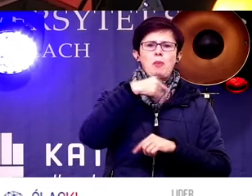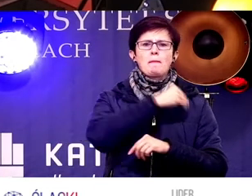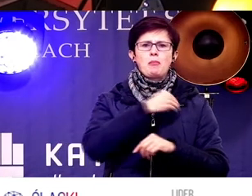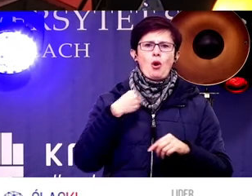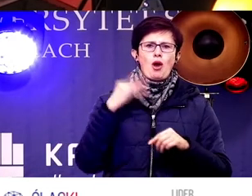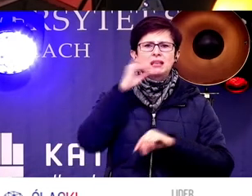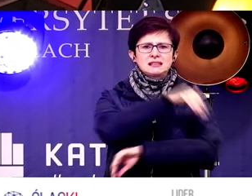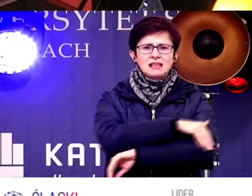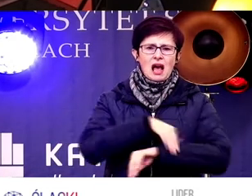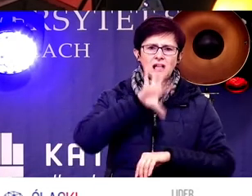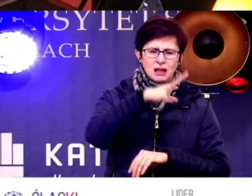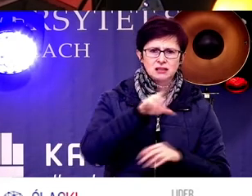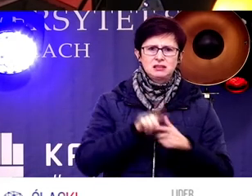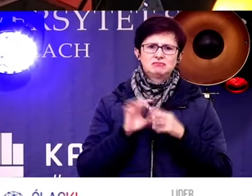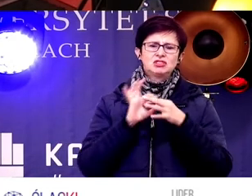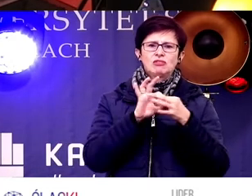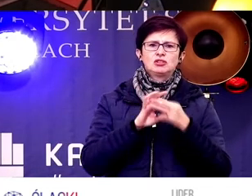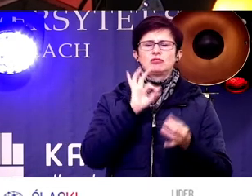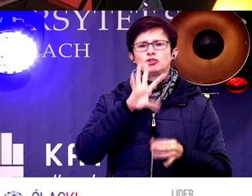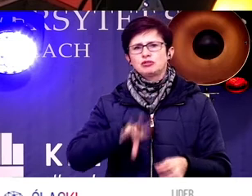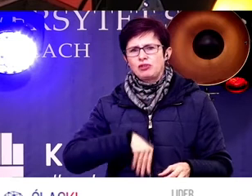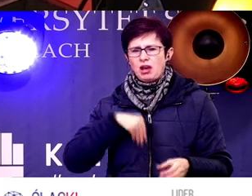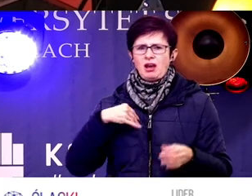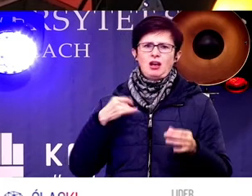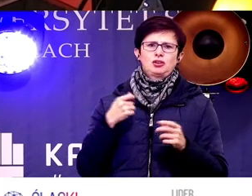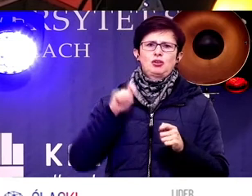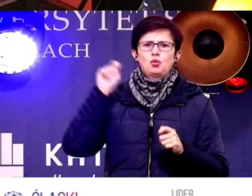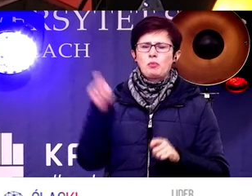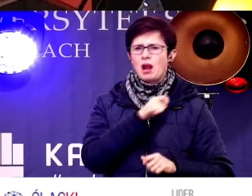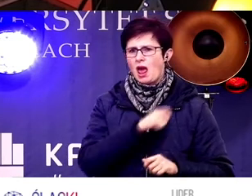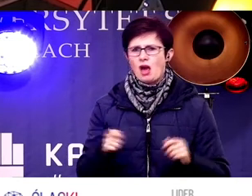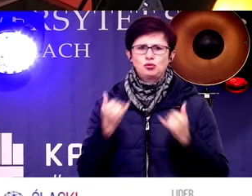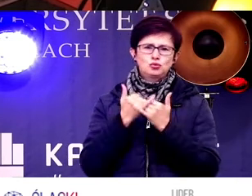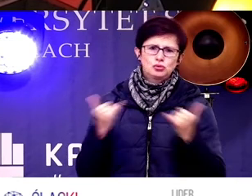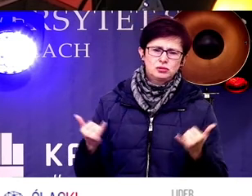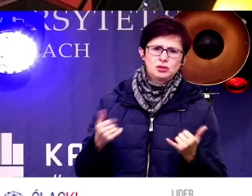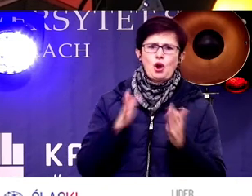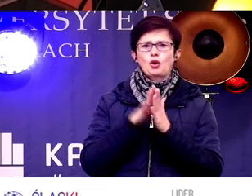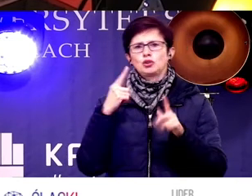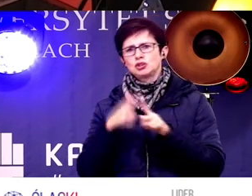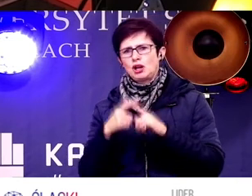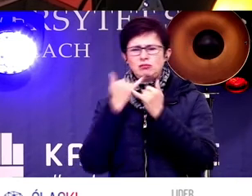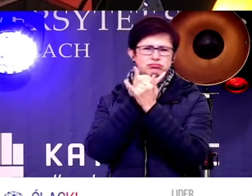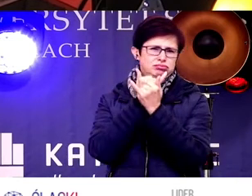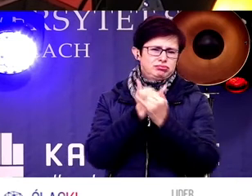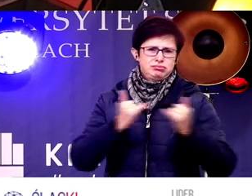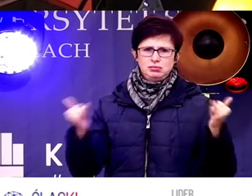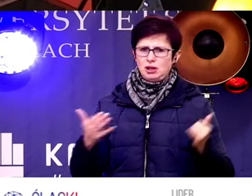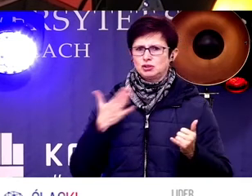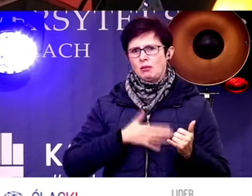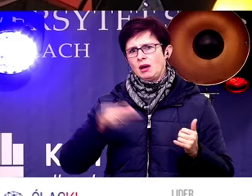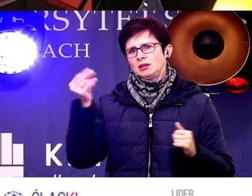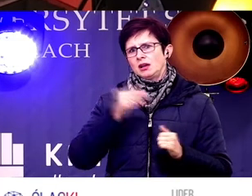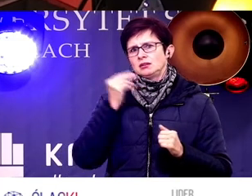także związanych ze świętami czy jakimiś rocznicami kraju przyjmującego, czy kościelnych, czy innych. I my w sobotę, w